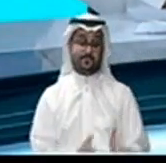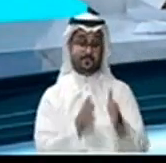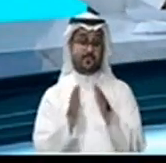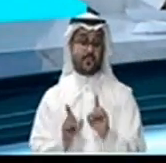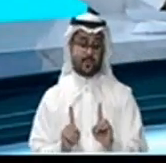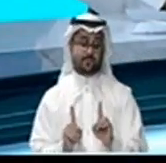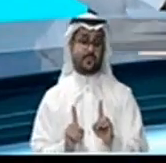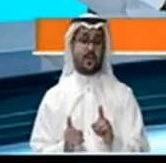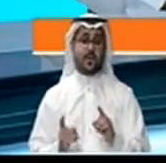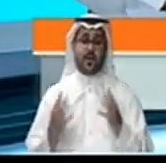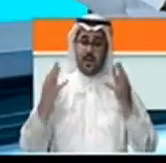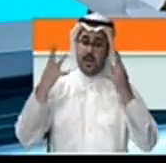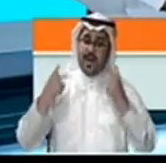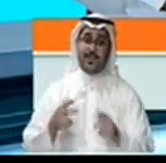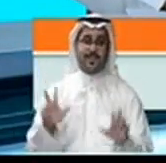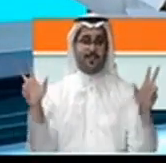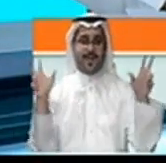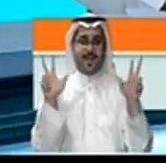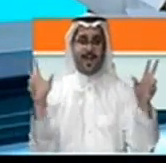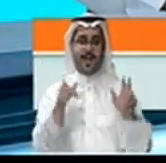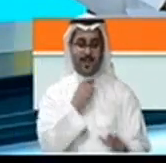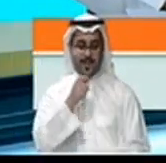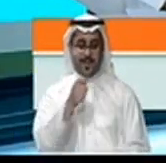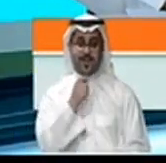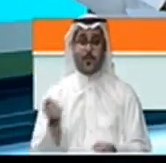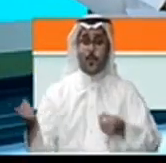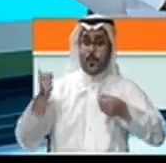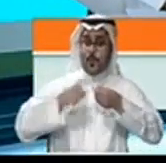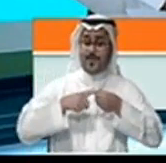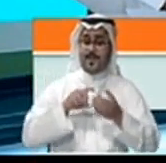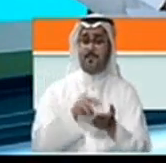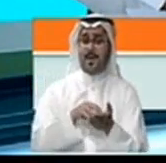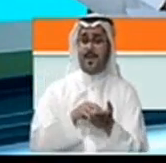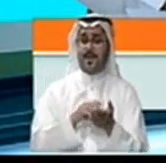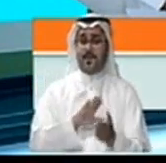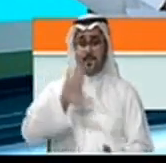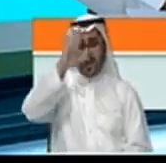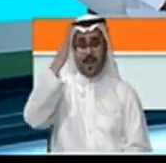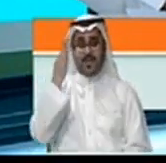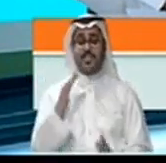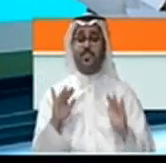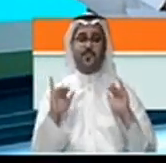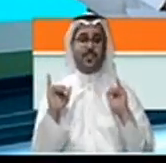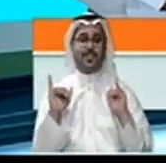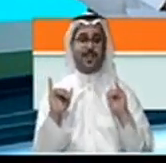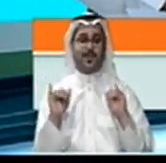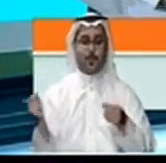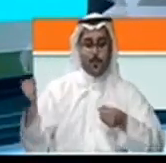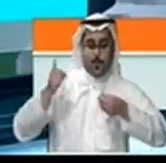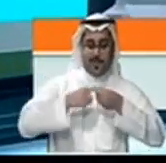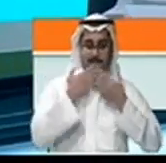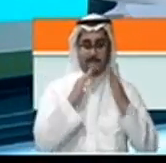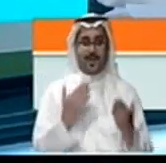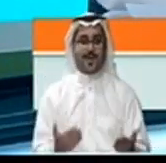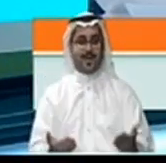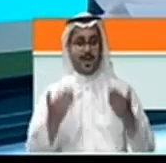هذا وحضر عدد من الإعلاميين الدوليين إلى صالة الحجاج بمطار الملك عبد العزيز الدولي بجدة، وذلك للتعرف على